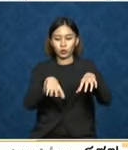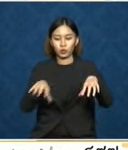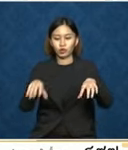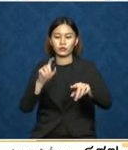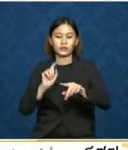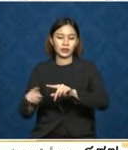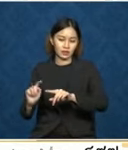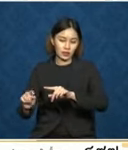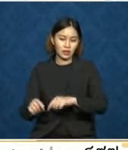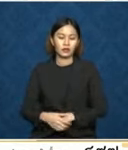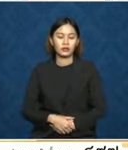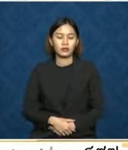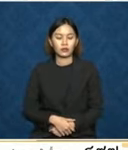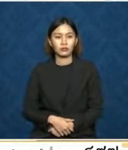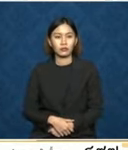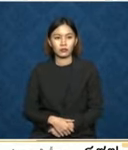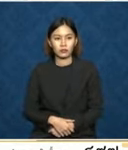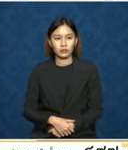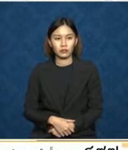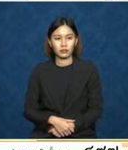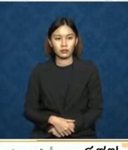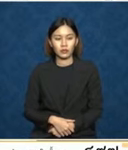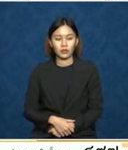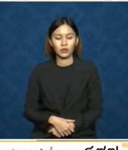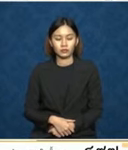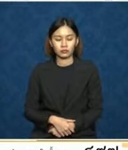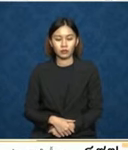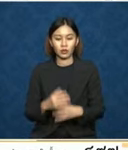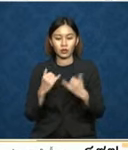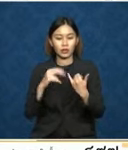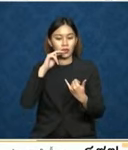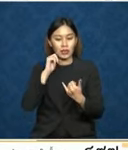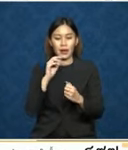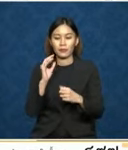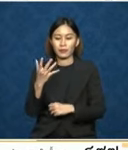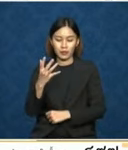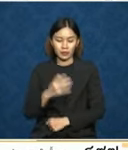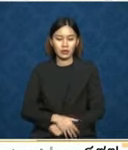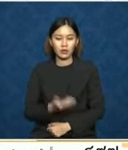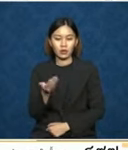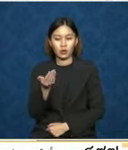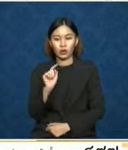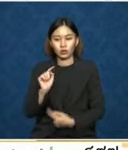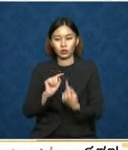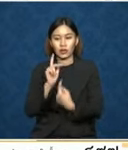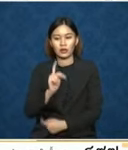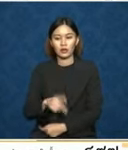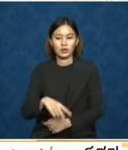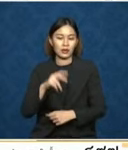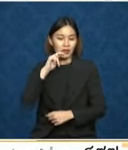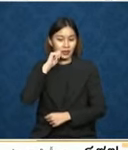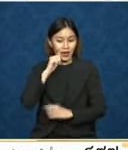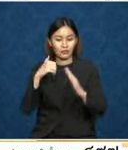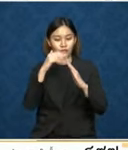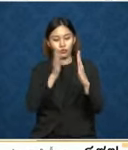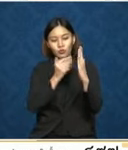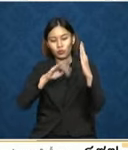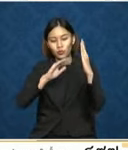ป่าจั่นตำบลราชพัฒนานะครับบ้านคงศรีตำบลหนองปิงนะครับขาดน้ำประปานะครับครับจึงขอให้การปปาสวนภูมิภาคได้